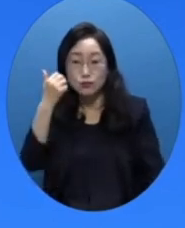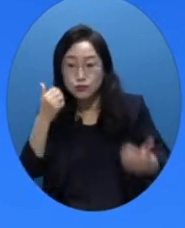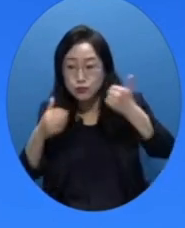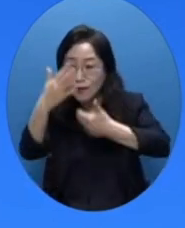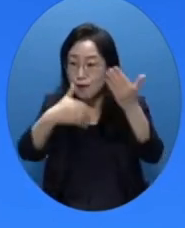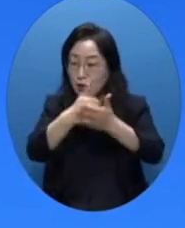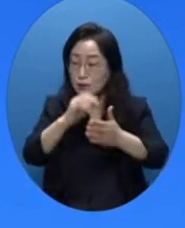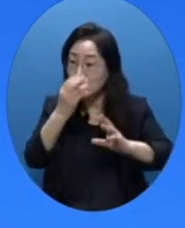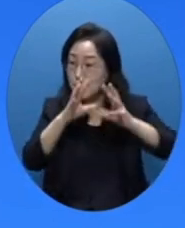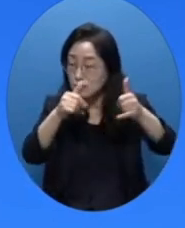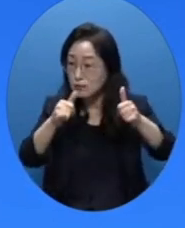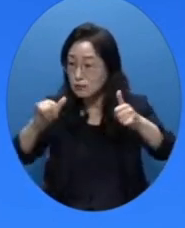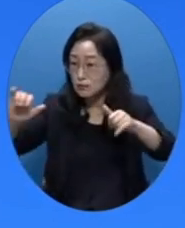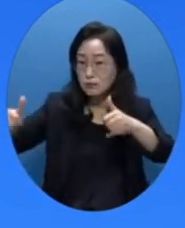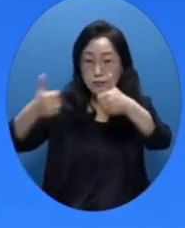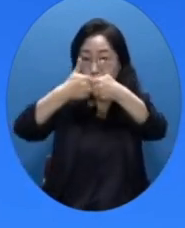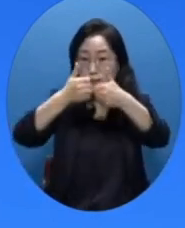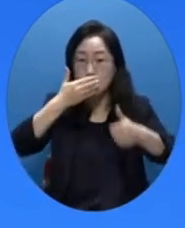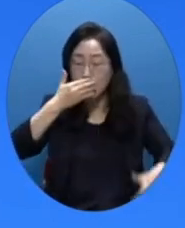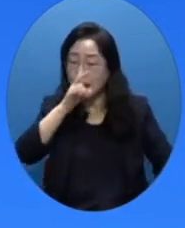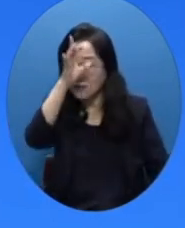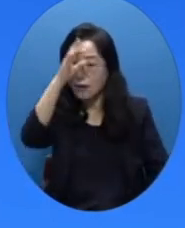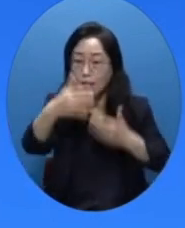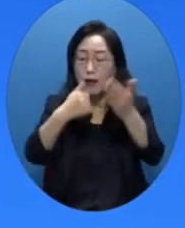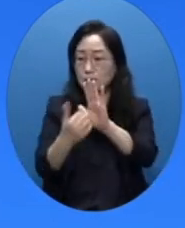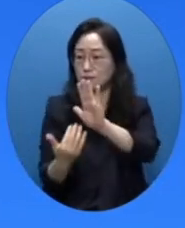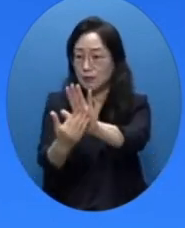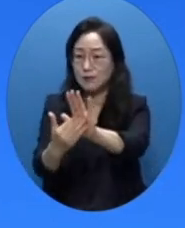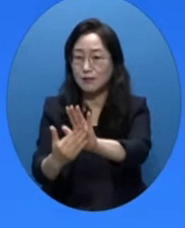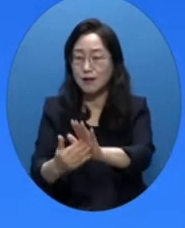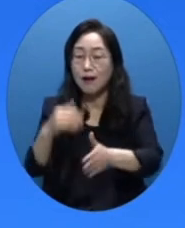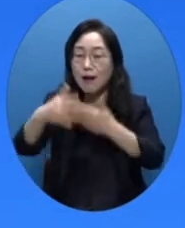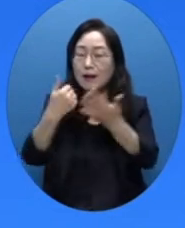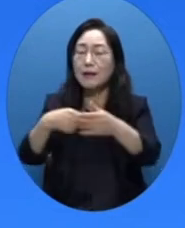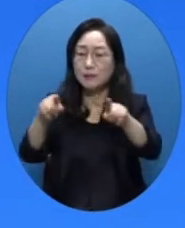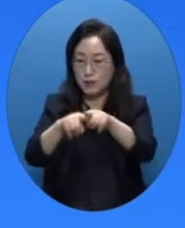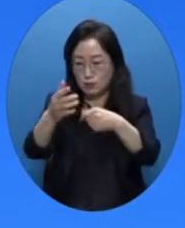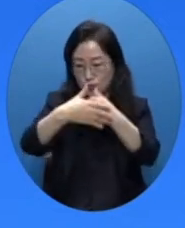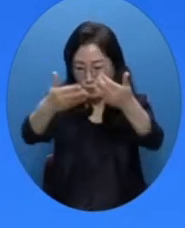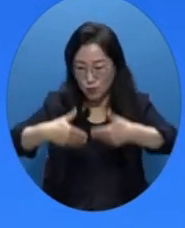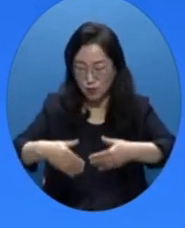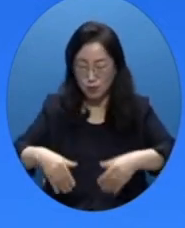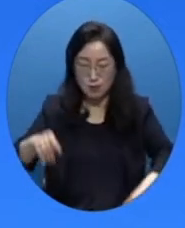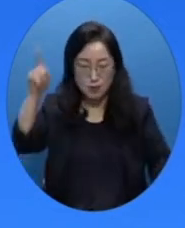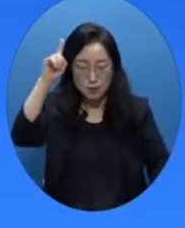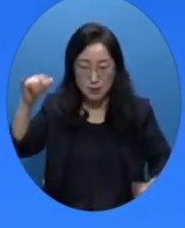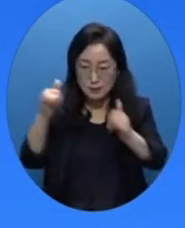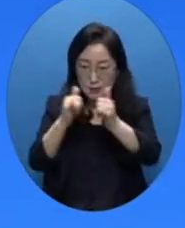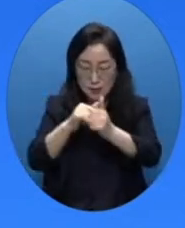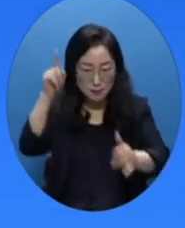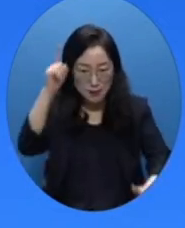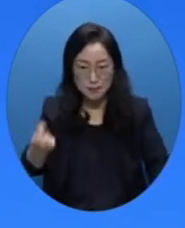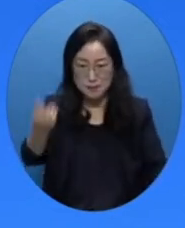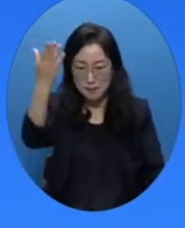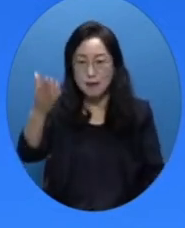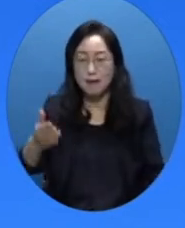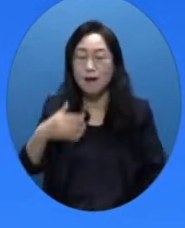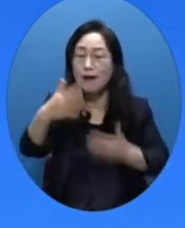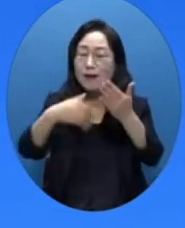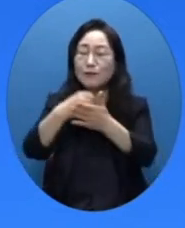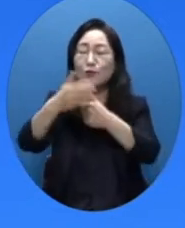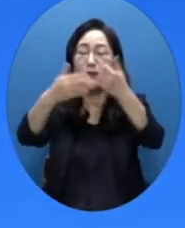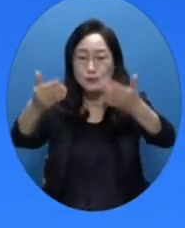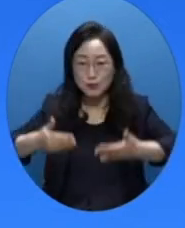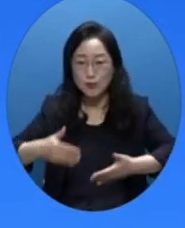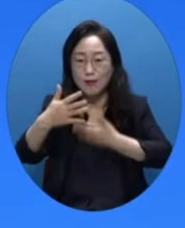대적할 수가 없습니다. 하나님이 함께 하시기 때문에 우리에게 어떤 대적이 와도 우리는 하나님이 함께 하시면 백전백승인 것입니다. 하나님이 우리를 도우십니다.